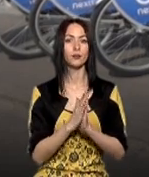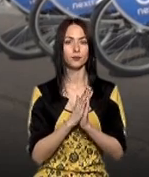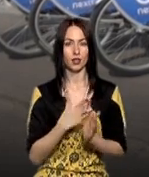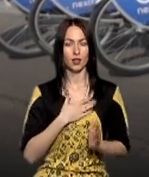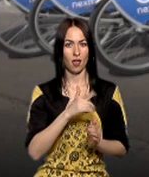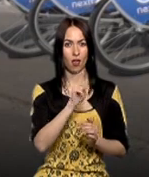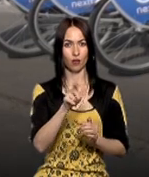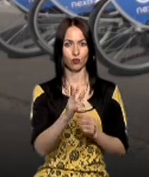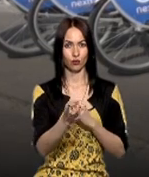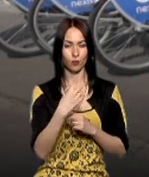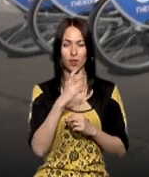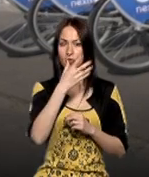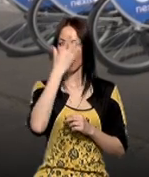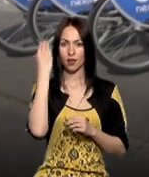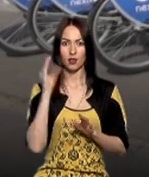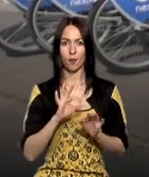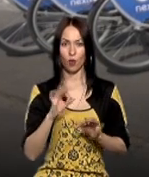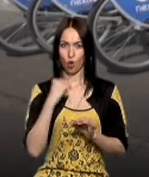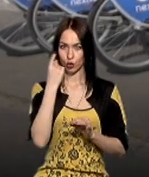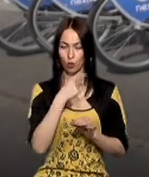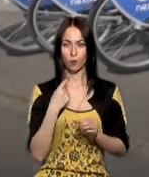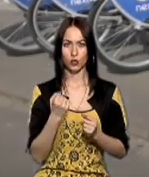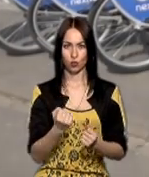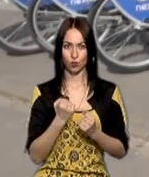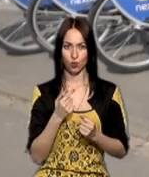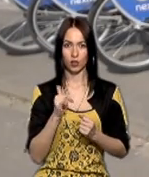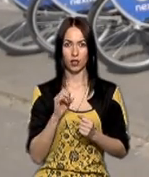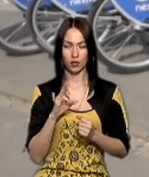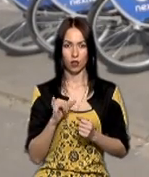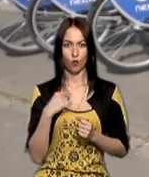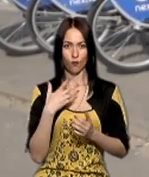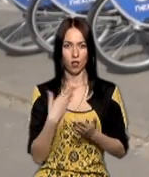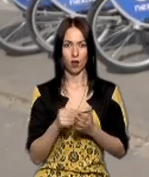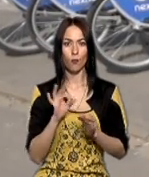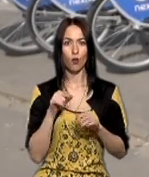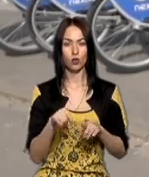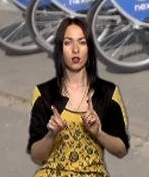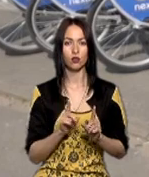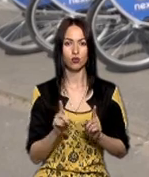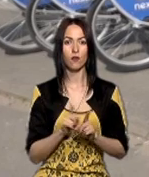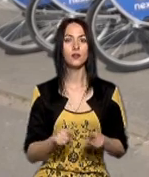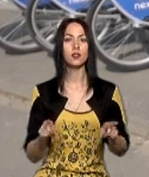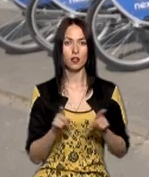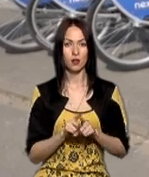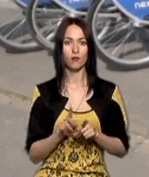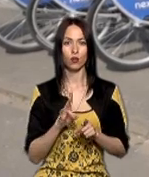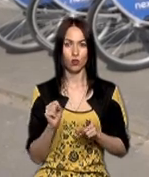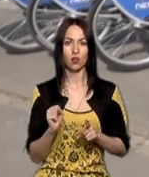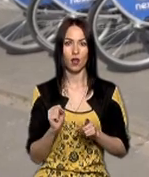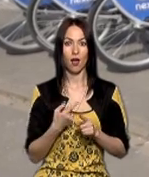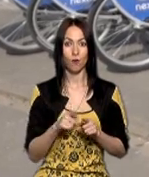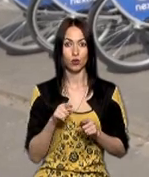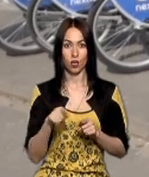клієнтів не забувати про особисту гігієну, власну гігієну, про те, що все рівно на